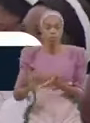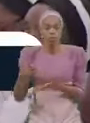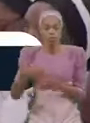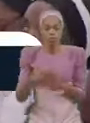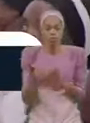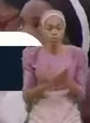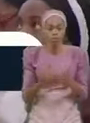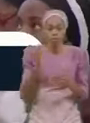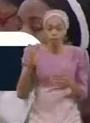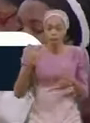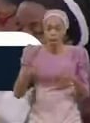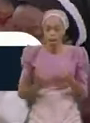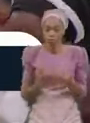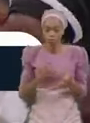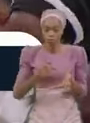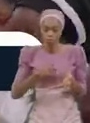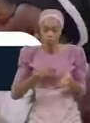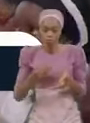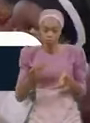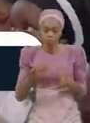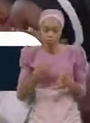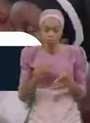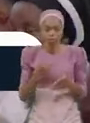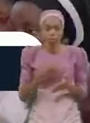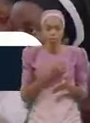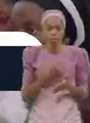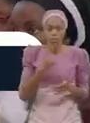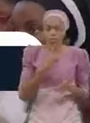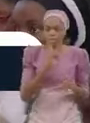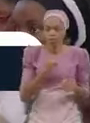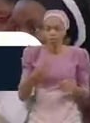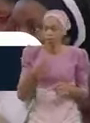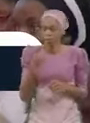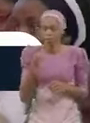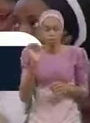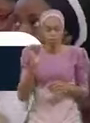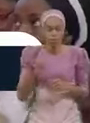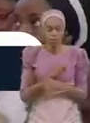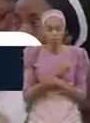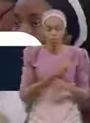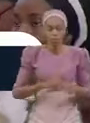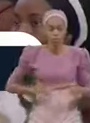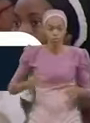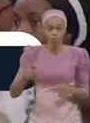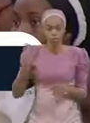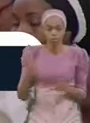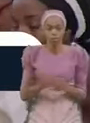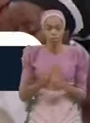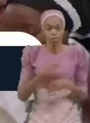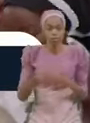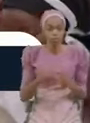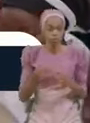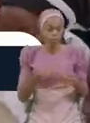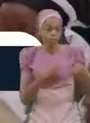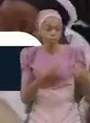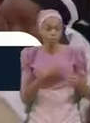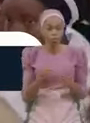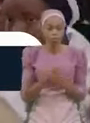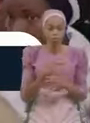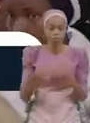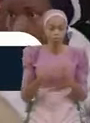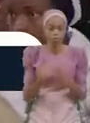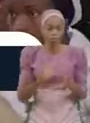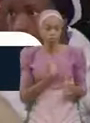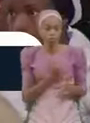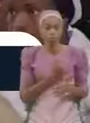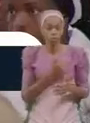qui lis-tu il répondit tu aimeras le Seigneur ton Dieu de tout ton cœur de tout ton âme de toute ta force et de